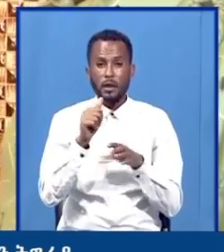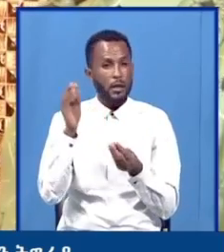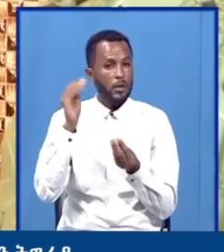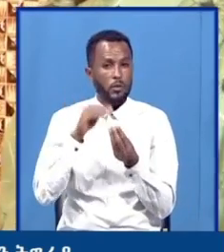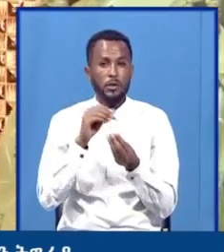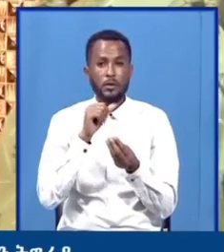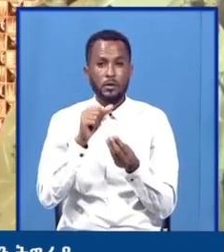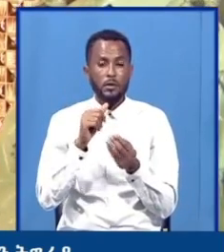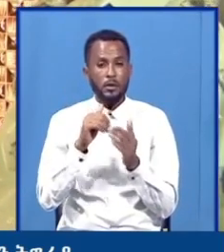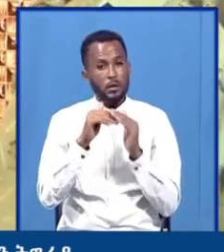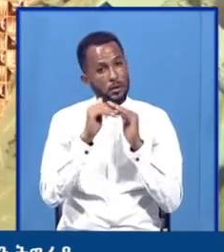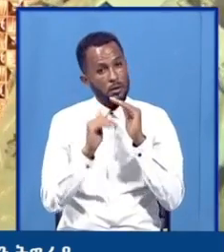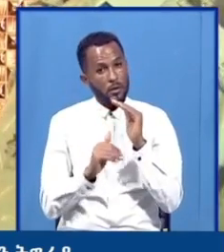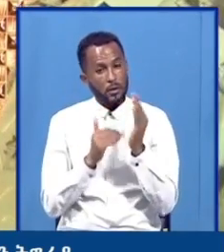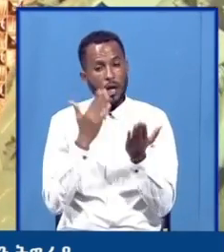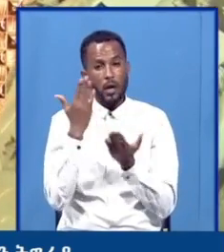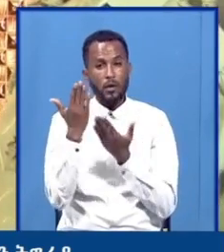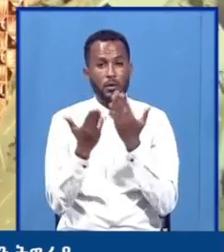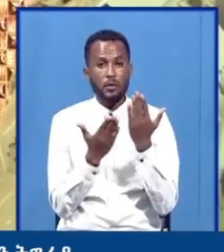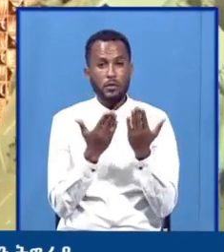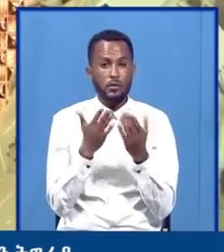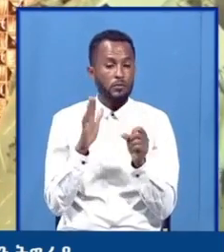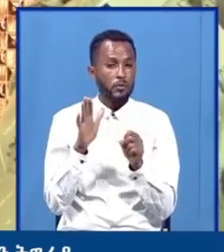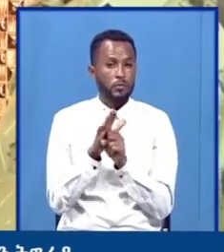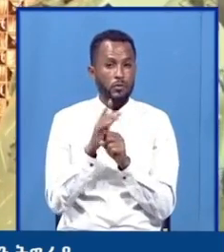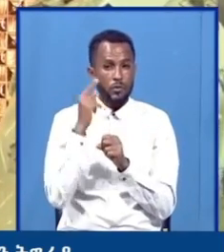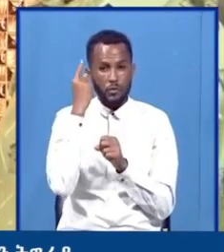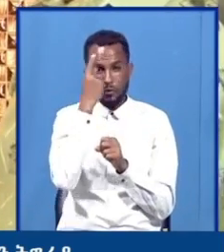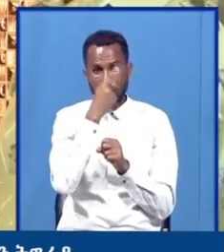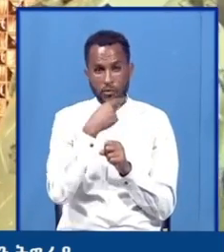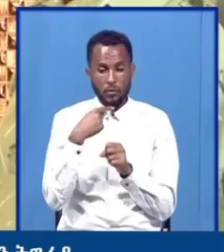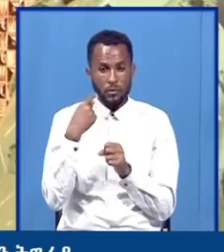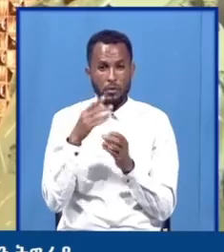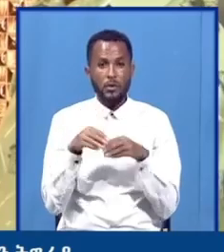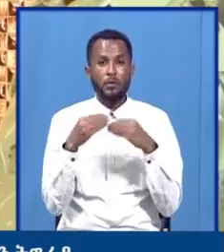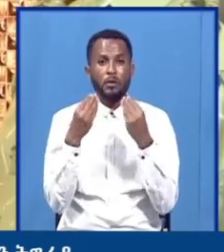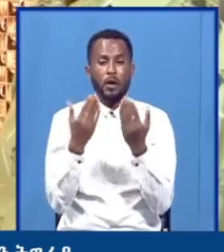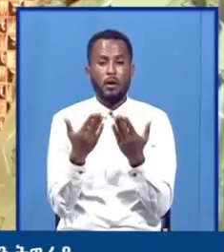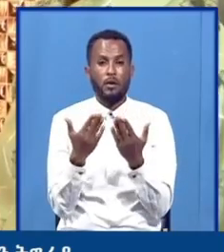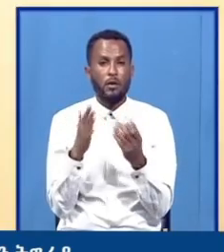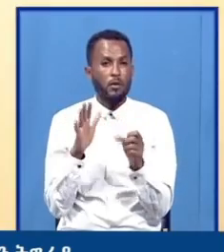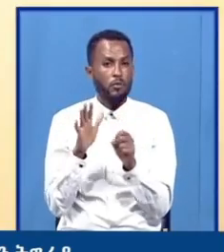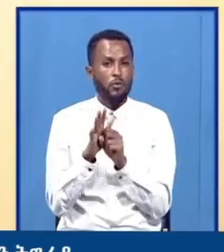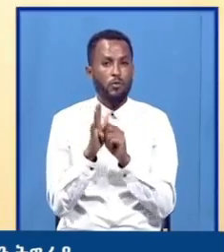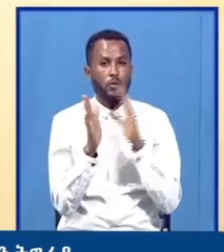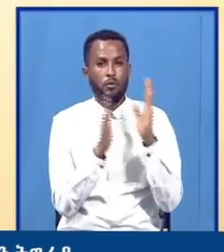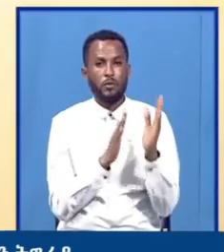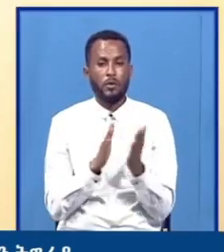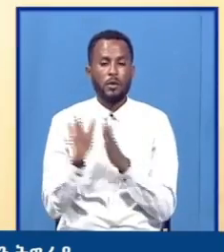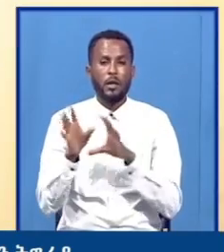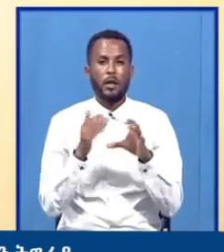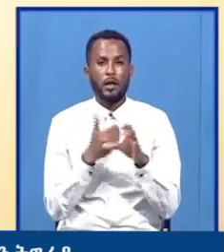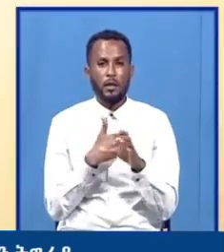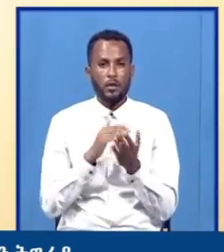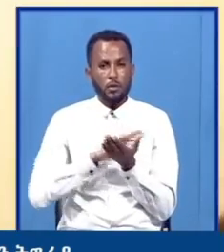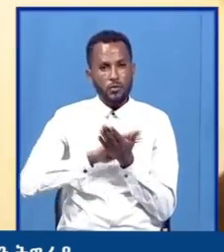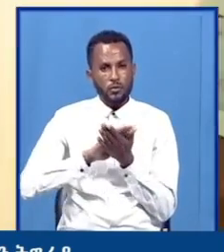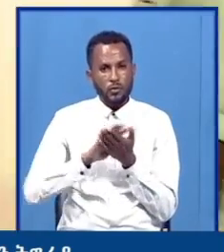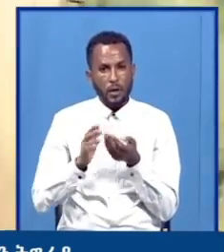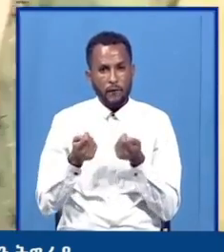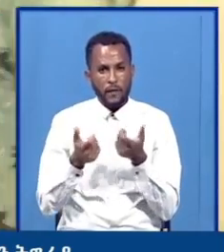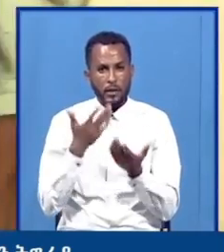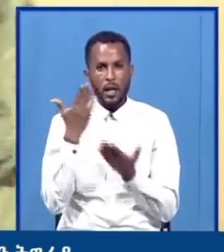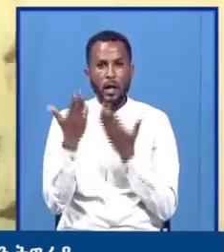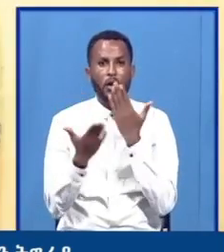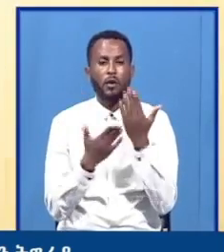كيتوسخلو كيتغادادلت سيرفيسون مملو ملكه كوهو مملو مدلو غيرنا لنا صفوفن سلوطن